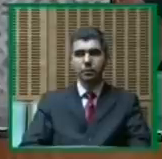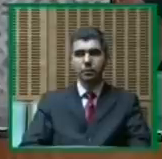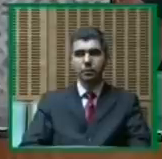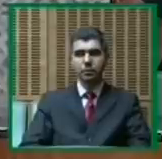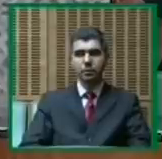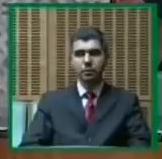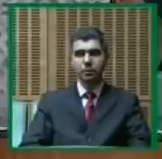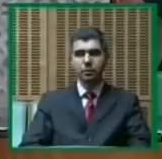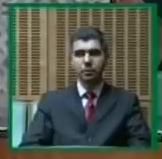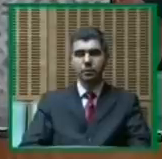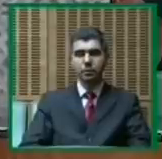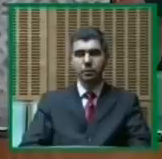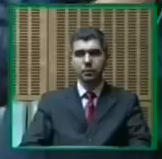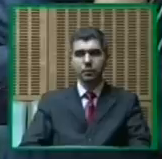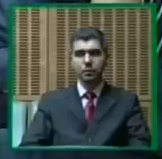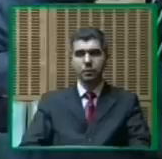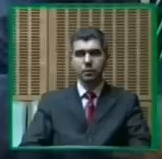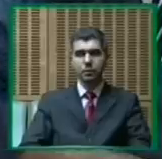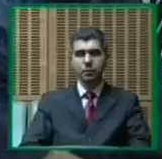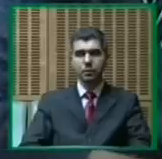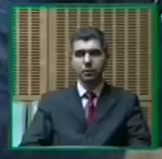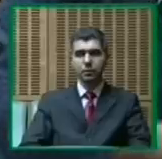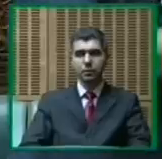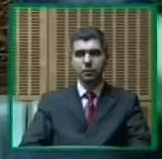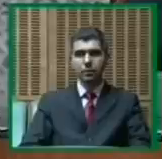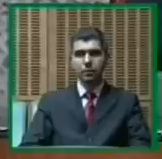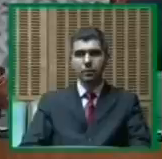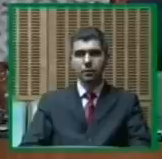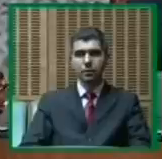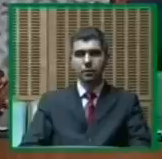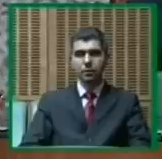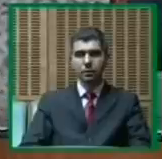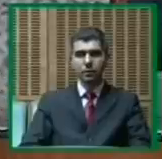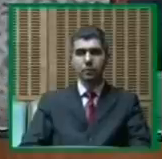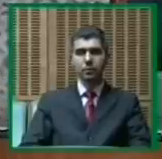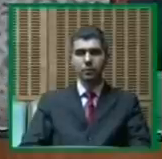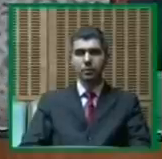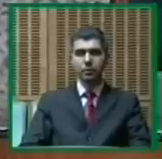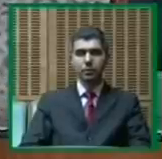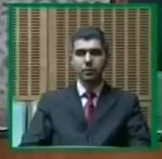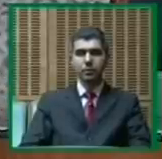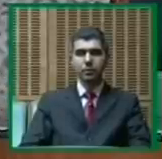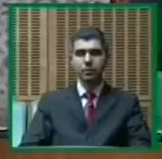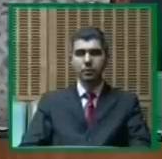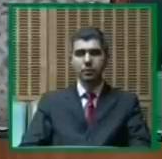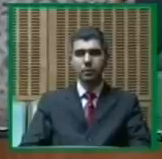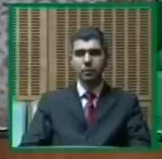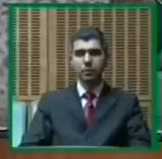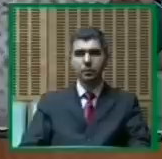الوزير. تفضل تفضل السيد الوزير. صافي عاد بدلو بدلو